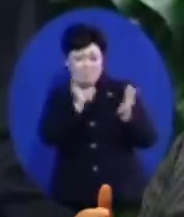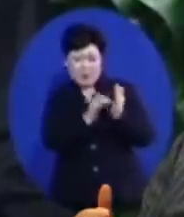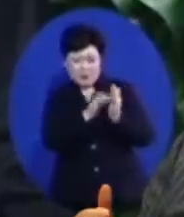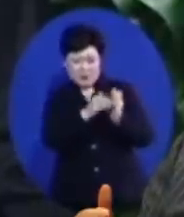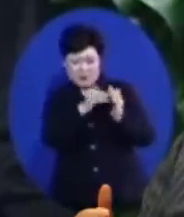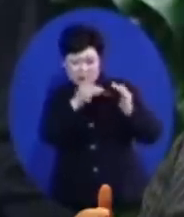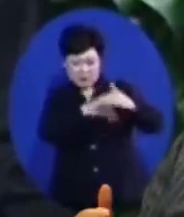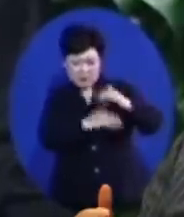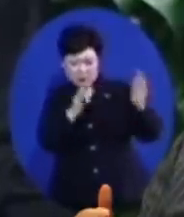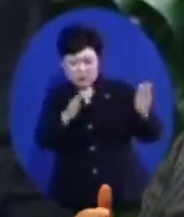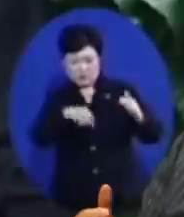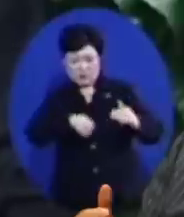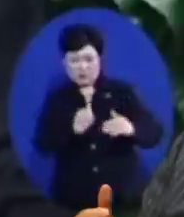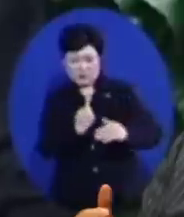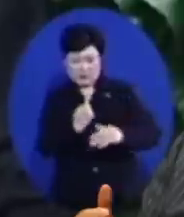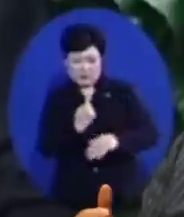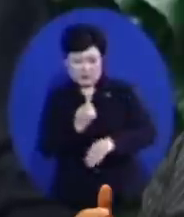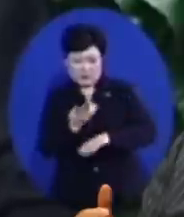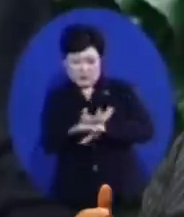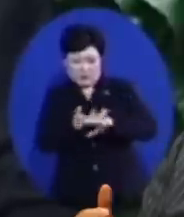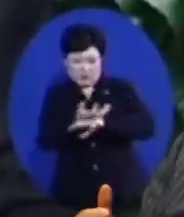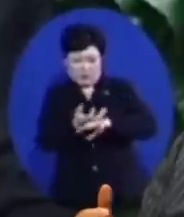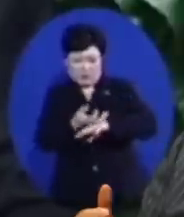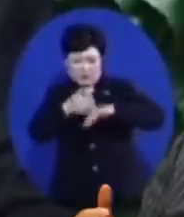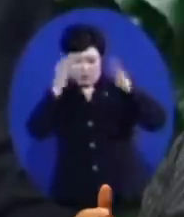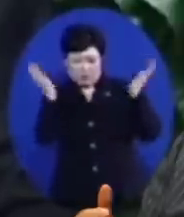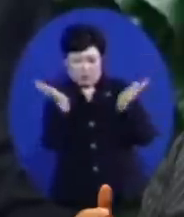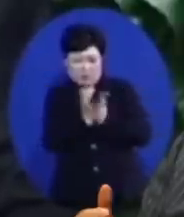자기의 털을 전부 다 벗습니다.